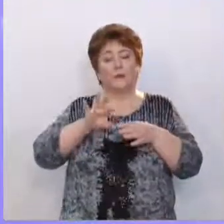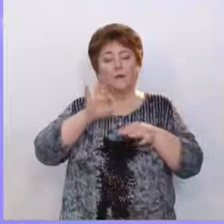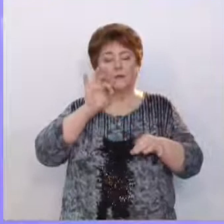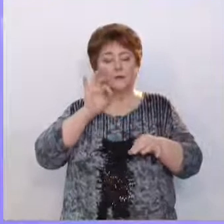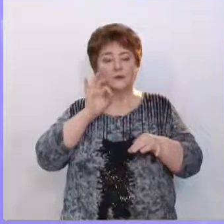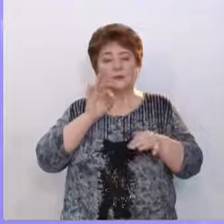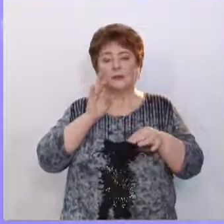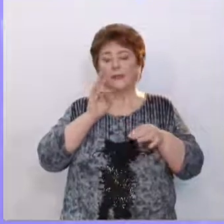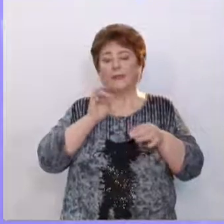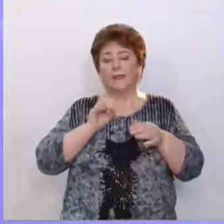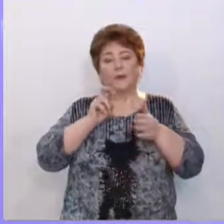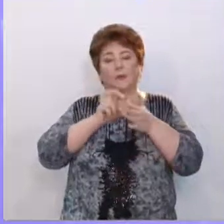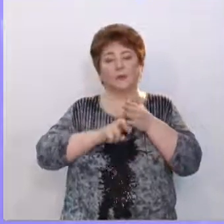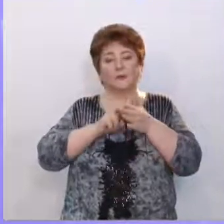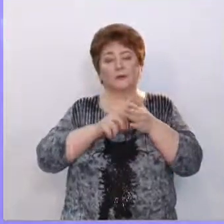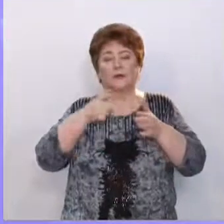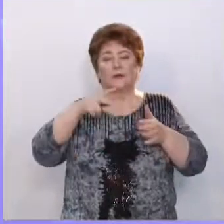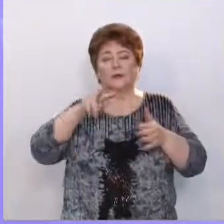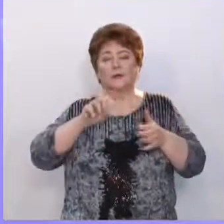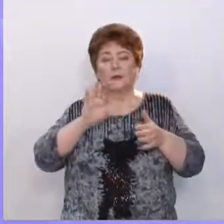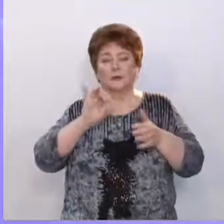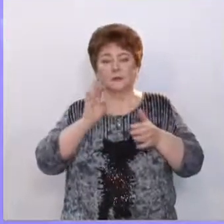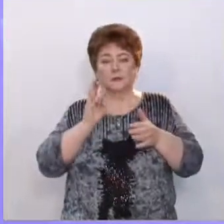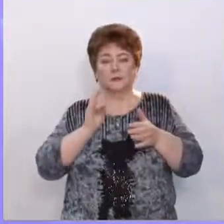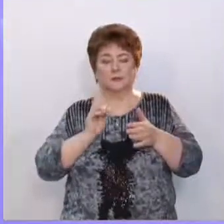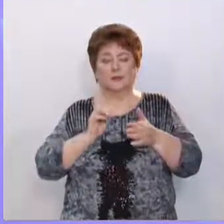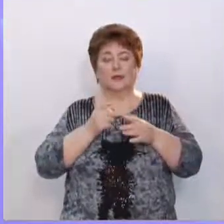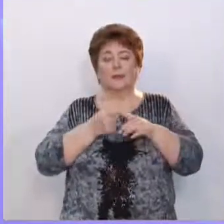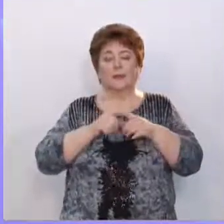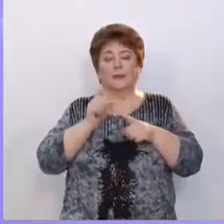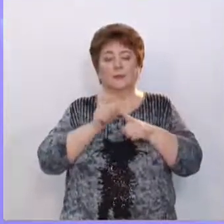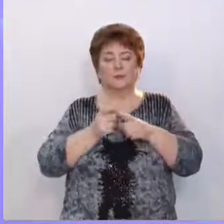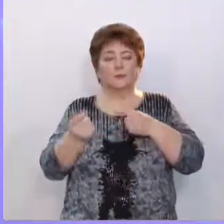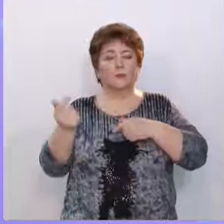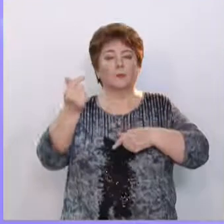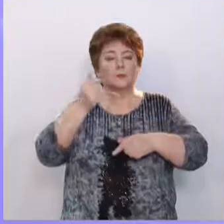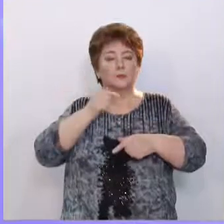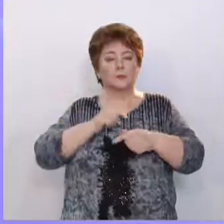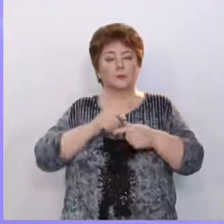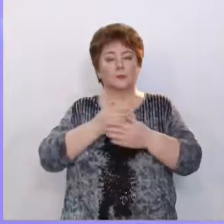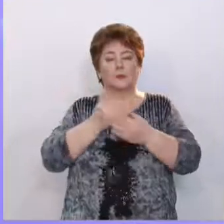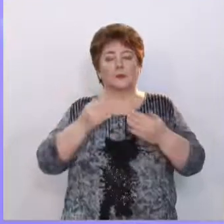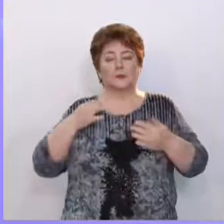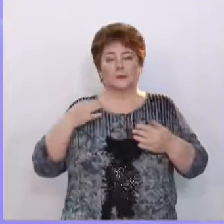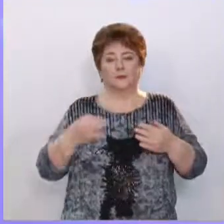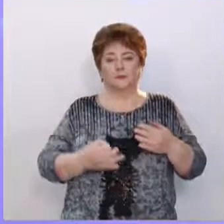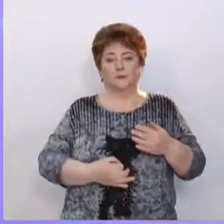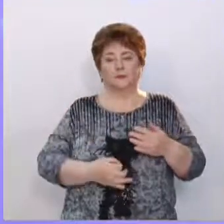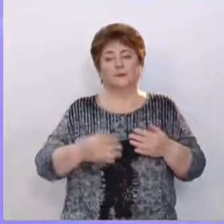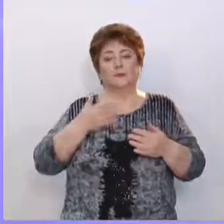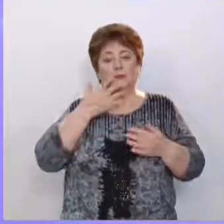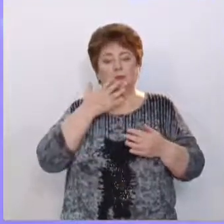Выделите непроверяемые гласные. Это слово пришло к нам из французского